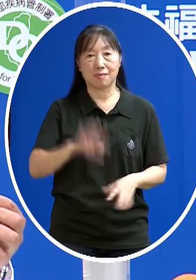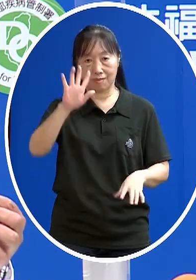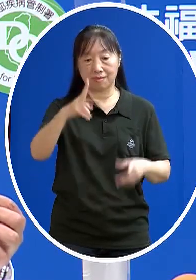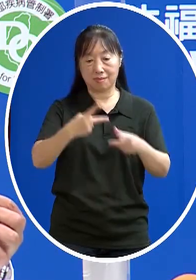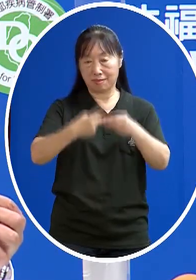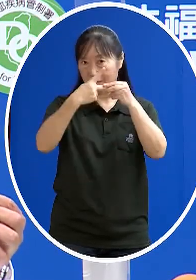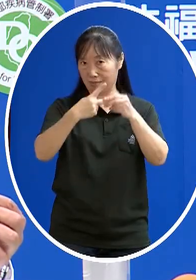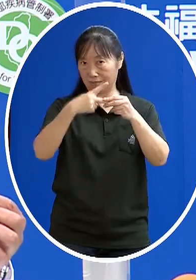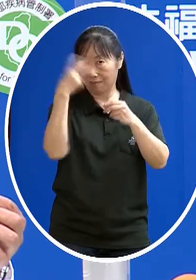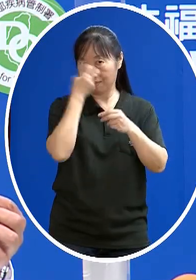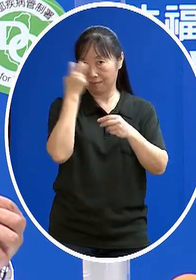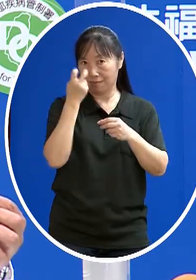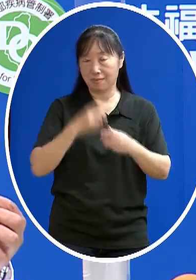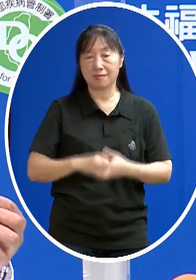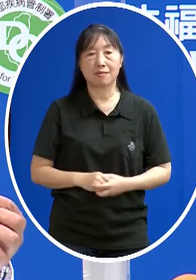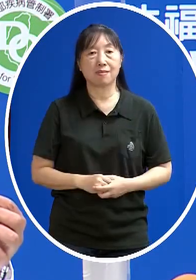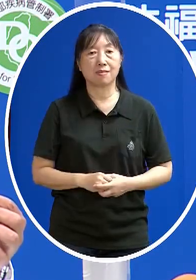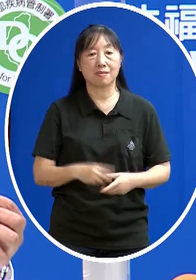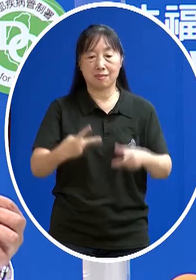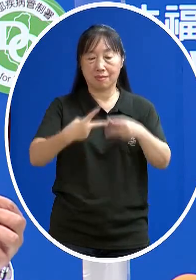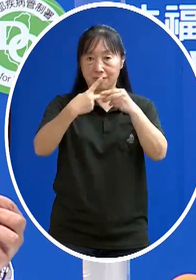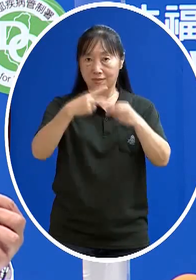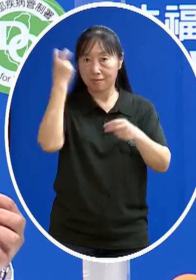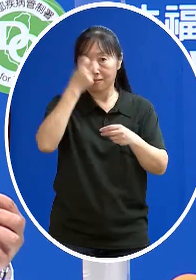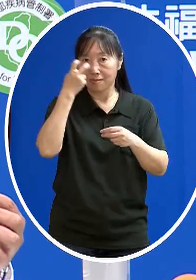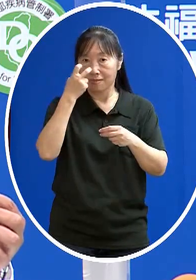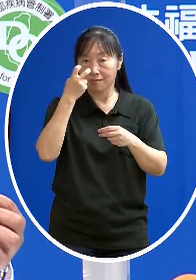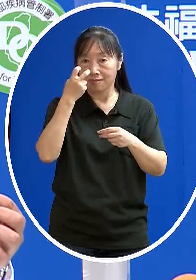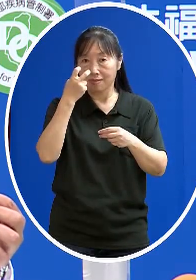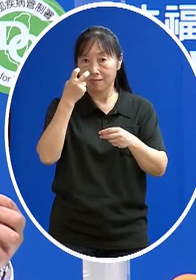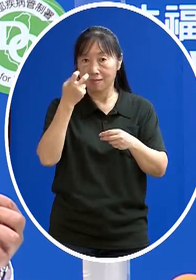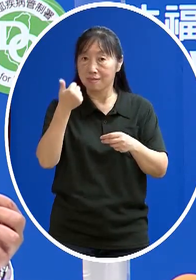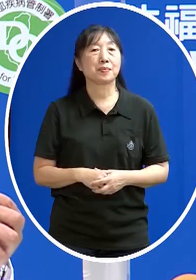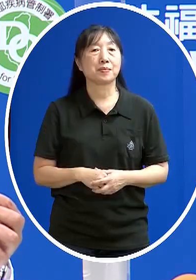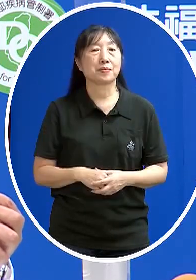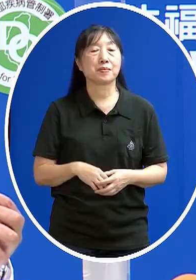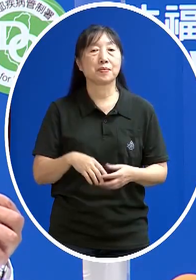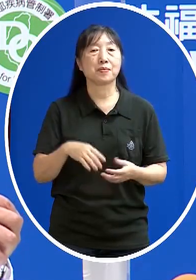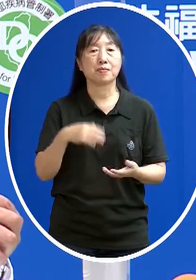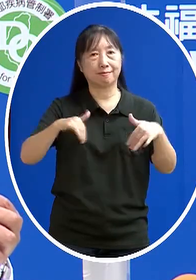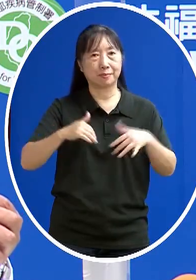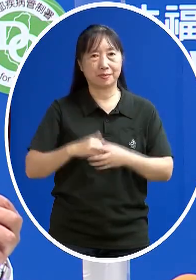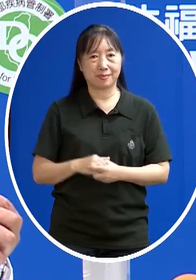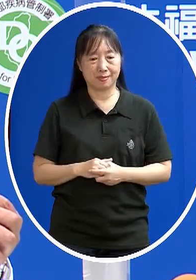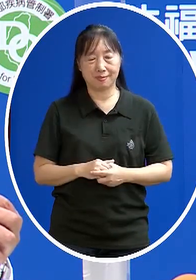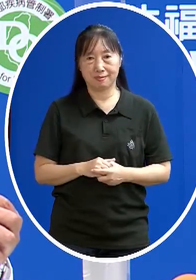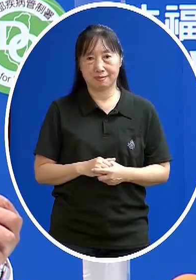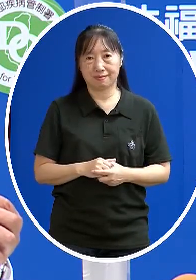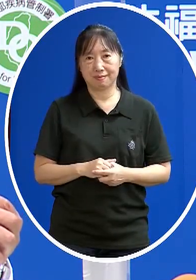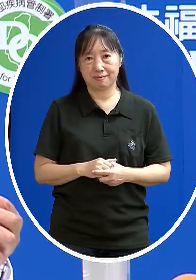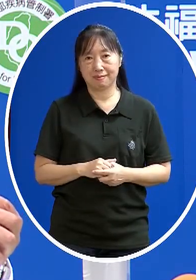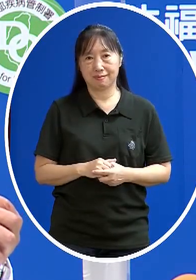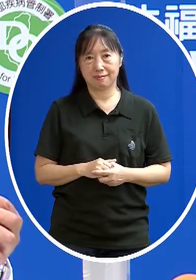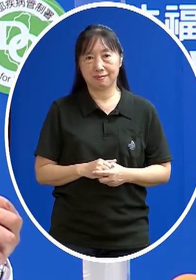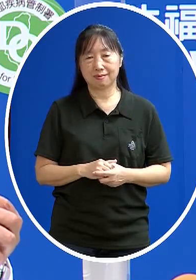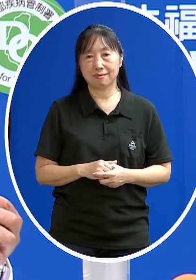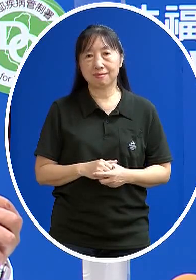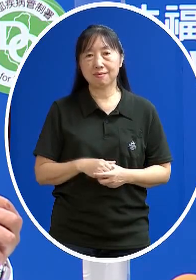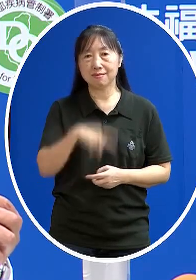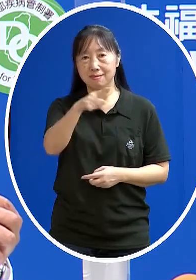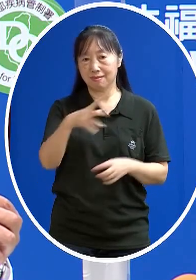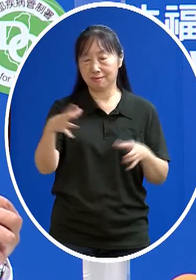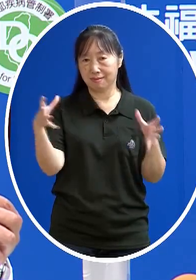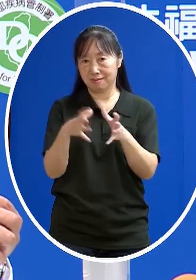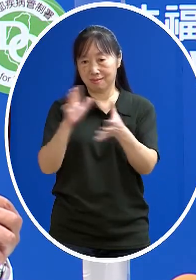二次的裁检，那第二次的裁检的结果，他们跟我们讲是未确定。另外呢，他跟他一起返泰的